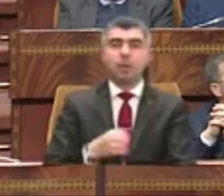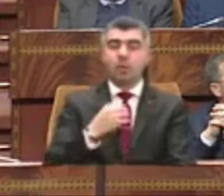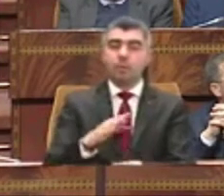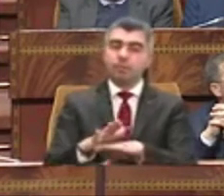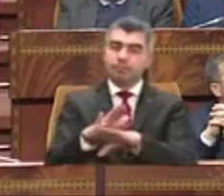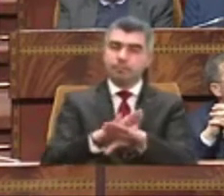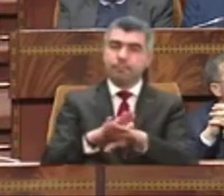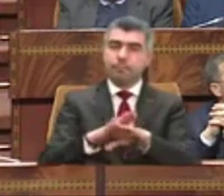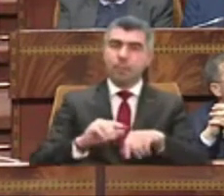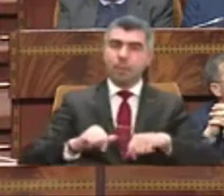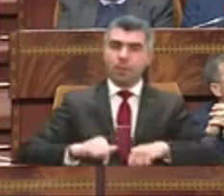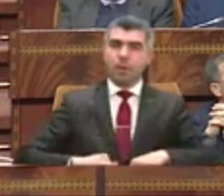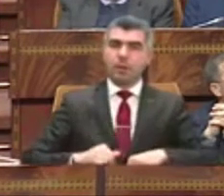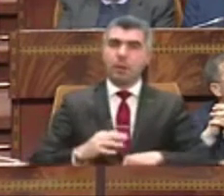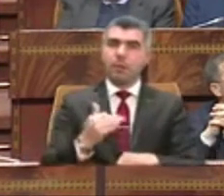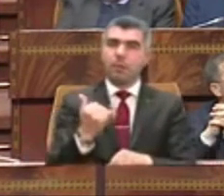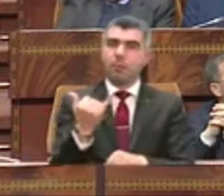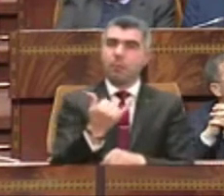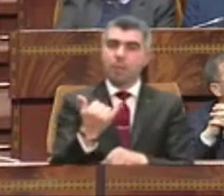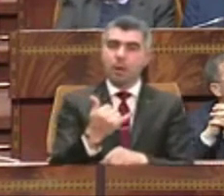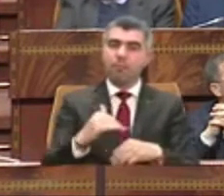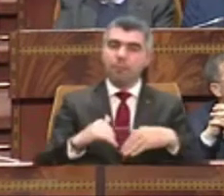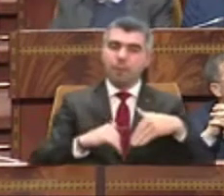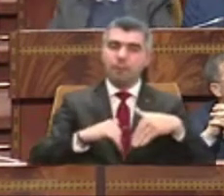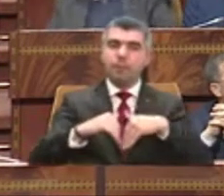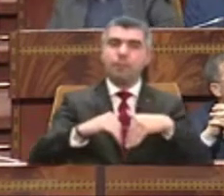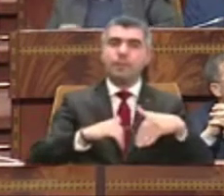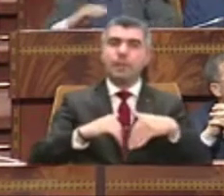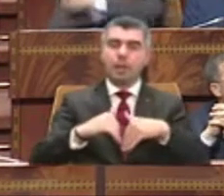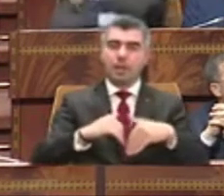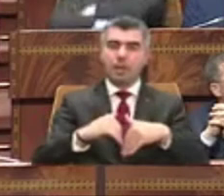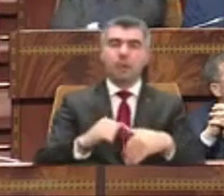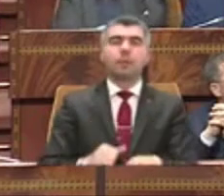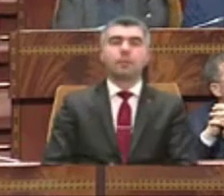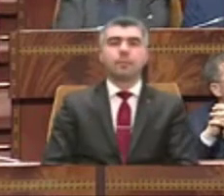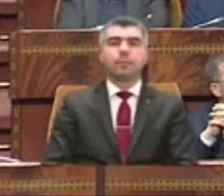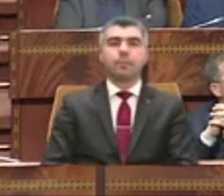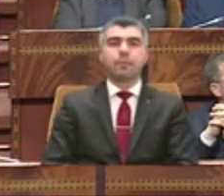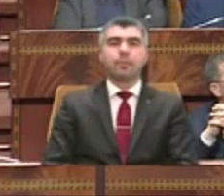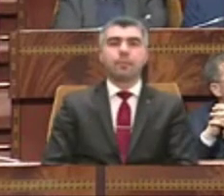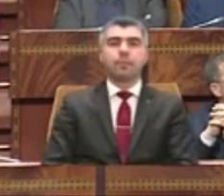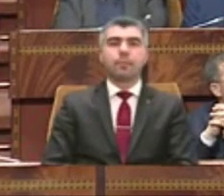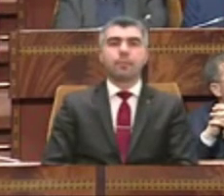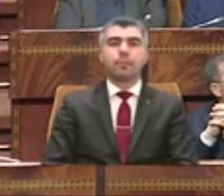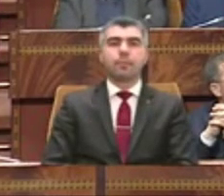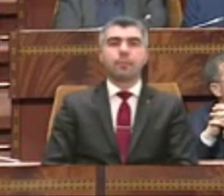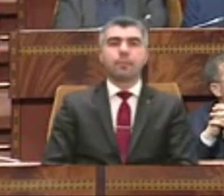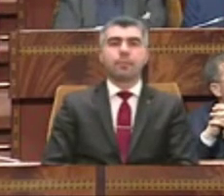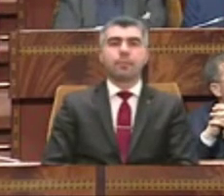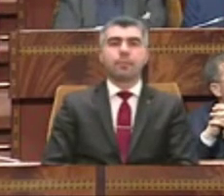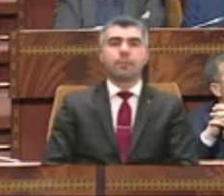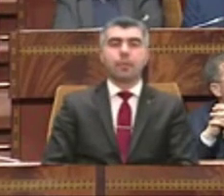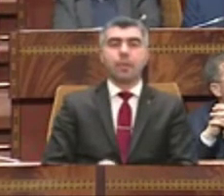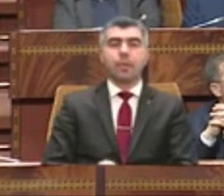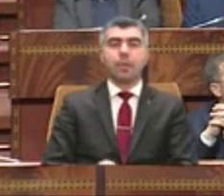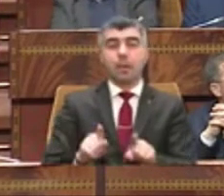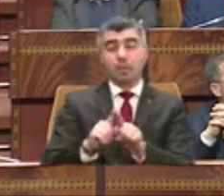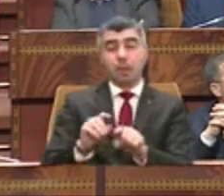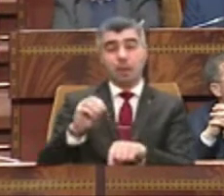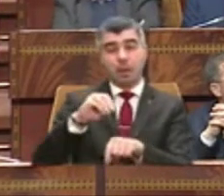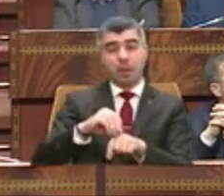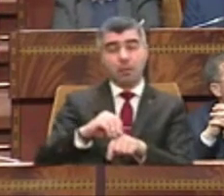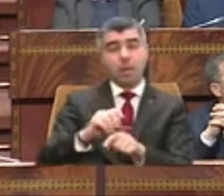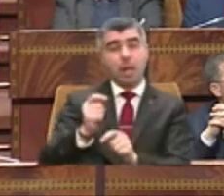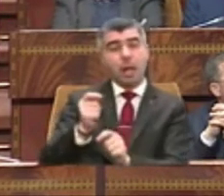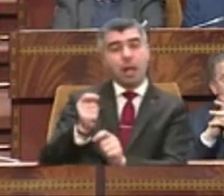المحترم تاخذ بعين الاعتبار الطريق الوطنيه A7 اللي كتربط ما بين